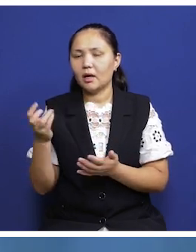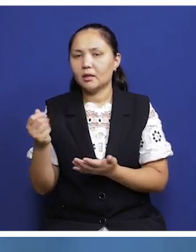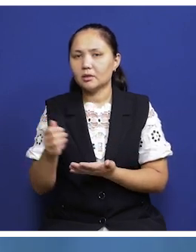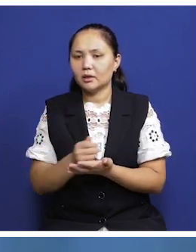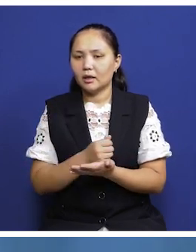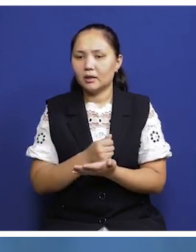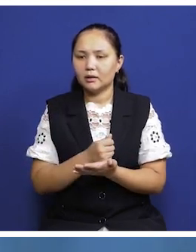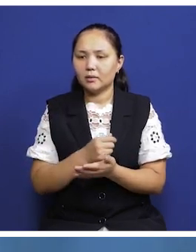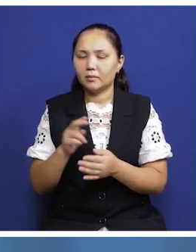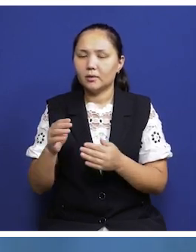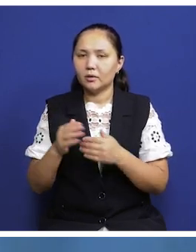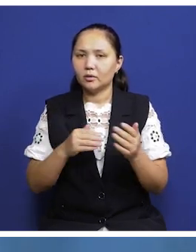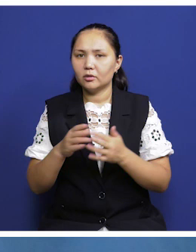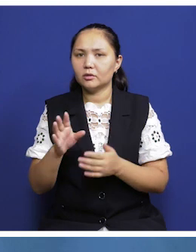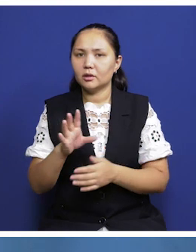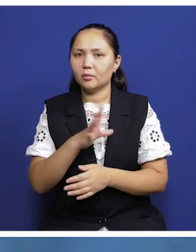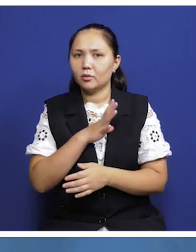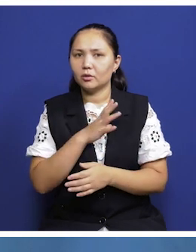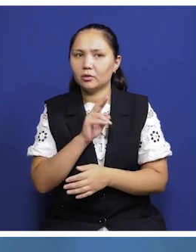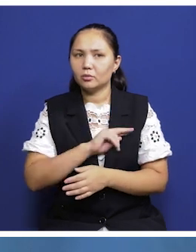қарастырылуда. Бұл жұмыс ары қарай